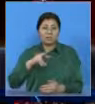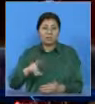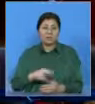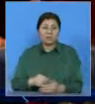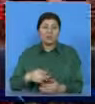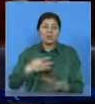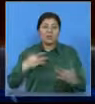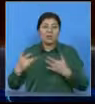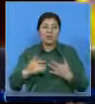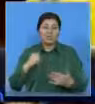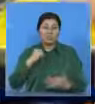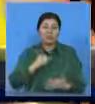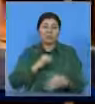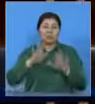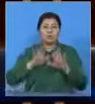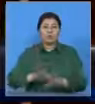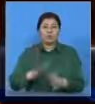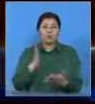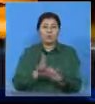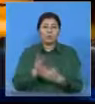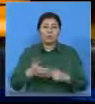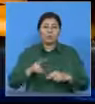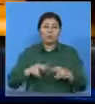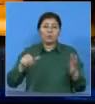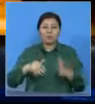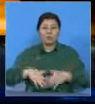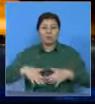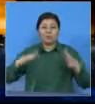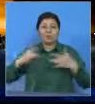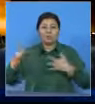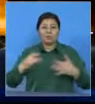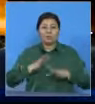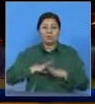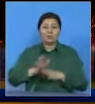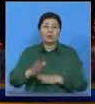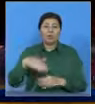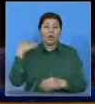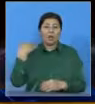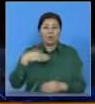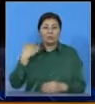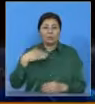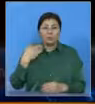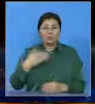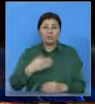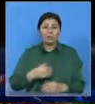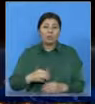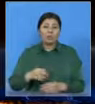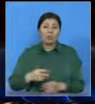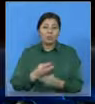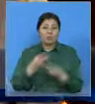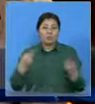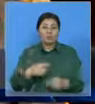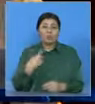театр сахнасында өзіндік орны бар. Бұған дейін алып театрларда орындалған қойылымның Ақтөбеде сахналануы үлкен ерлік. Себебі